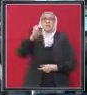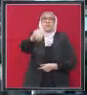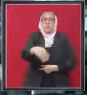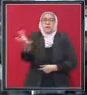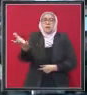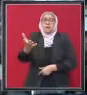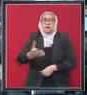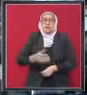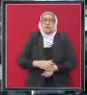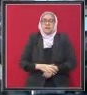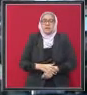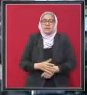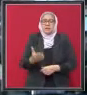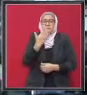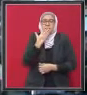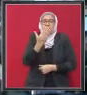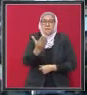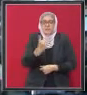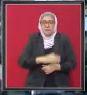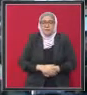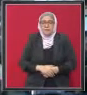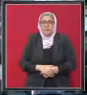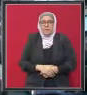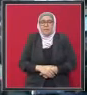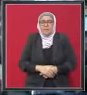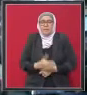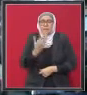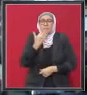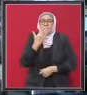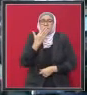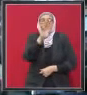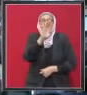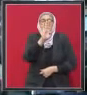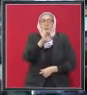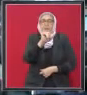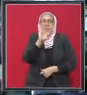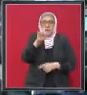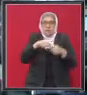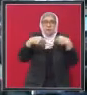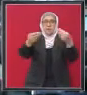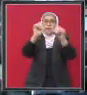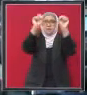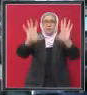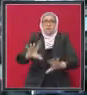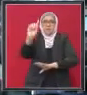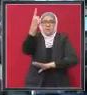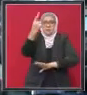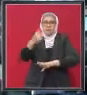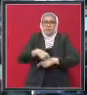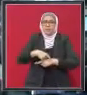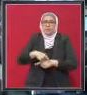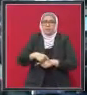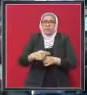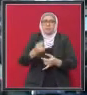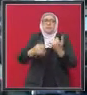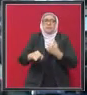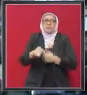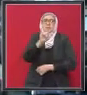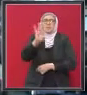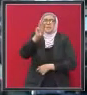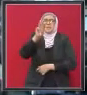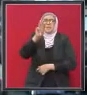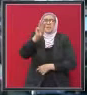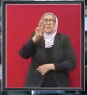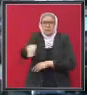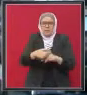Mua. Terima kasih. Yang saya bagi kepada Shah Alam saja, satu lagi last. Terima kasih Yang Berhormat Menteri.